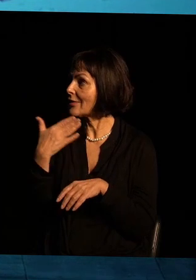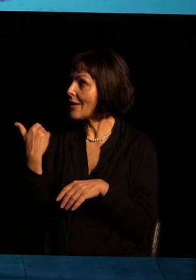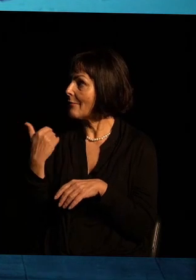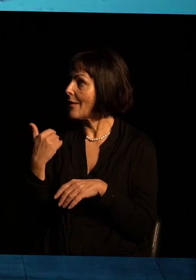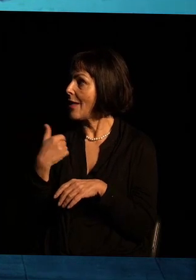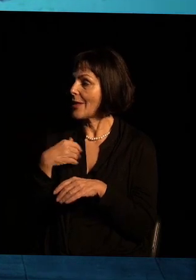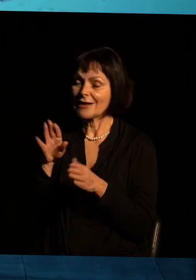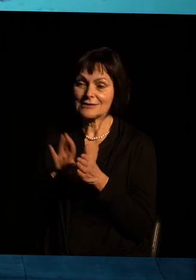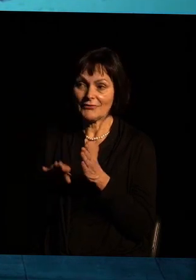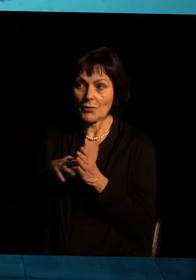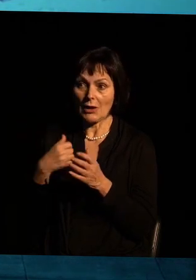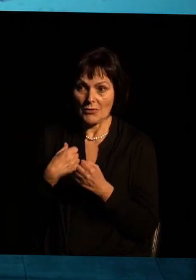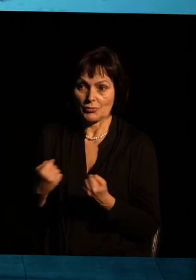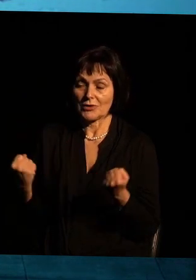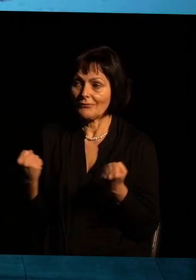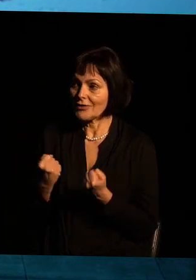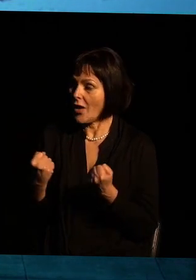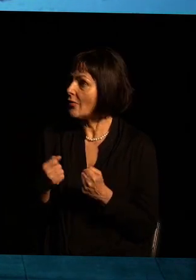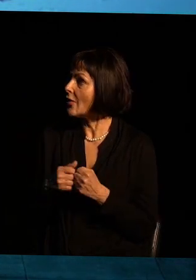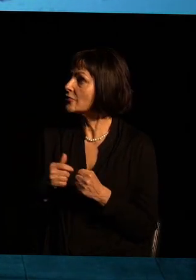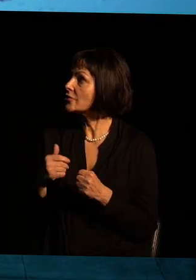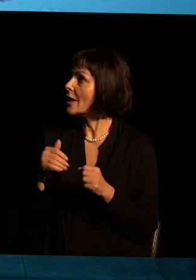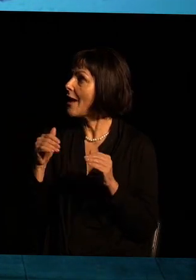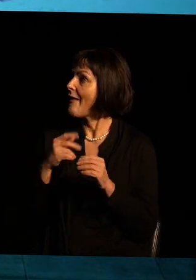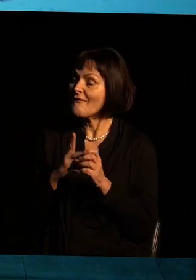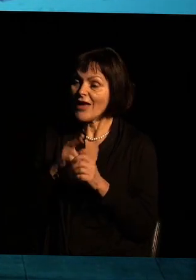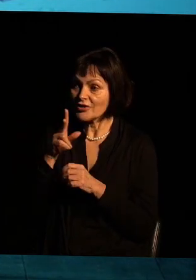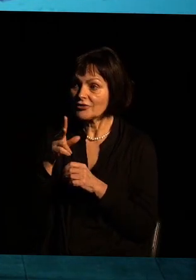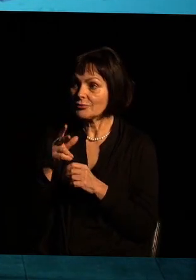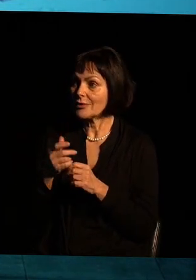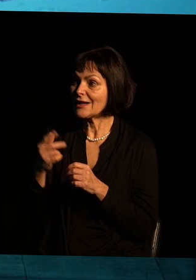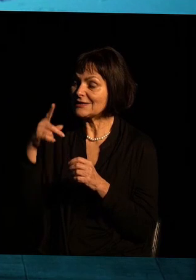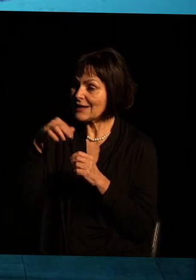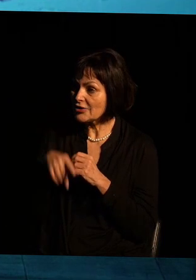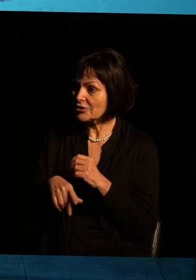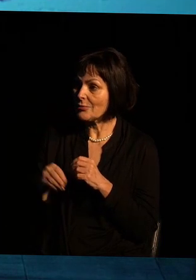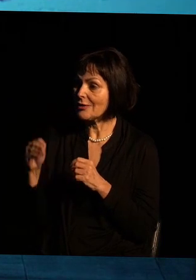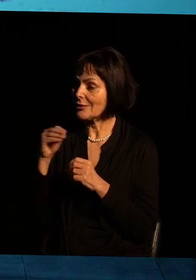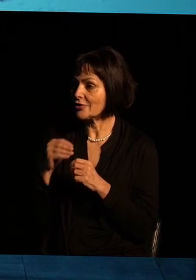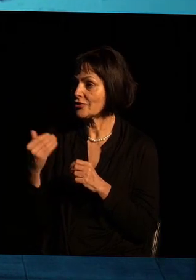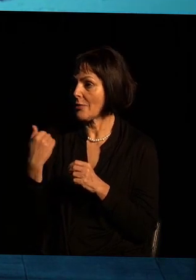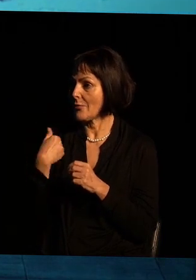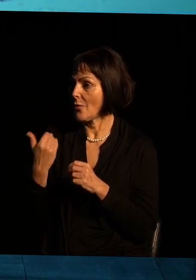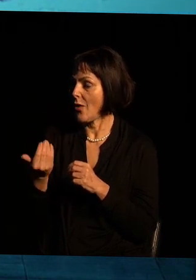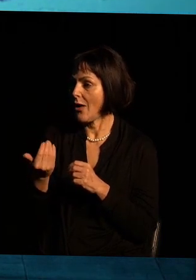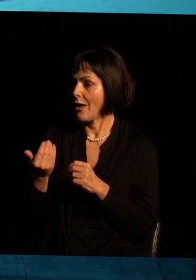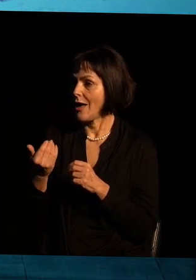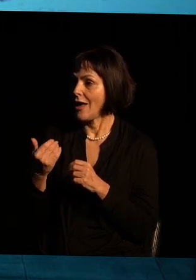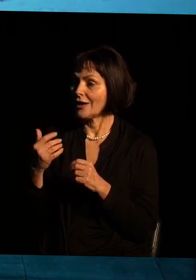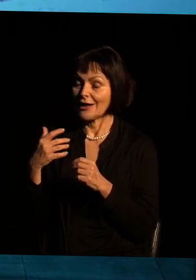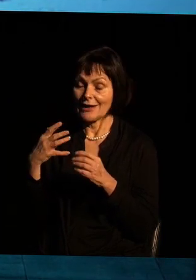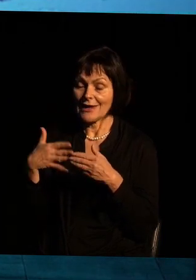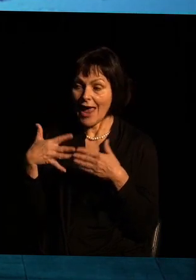mieliśmy taką kondycję, taką wydolność, żeśmy tam weszli na ten szczyt, zeszliśmy, jeszcze było w miarę